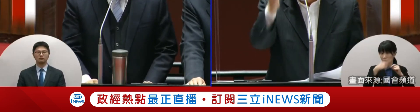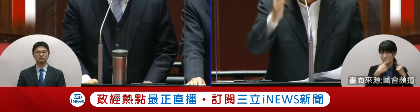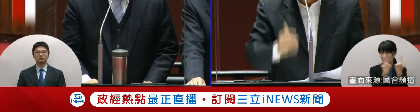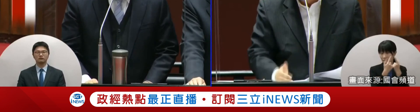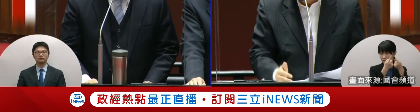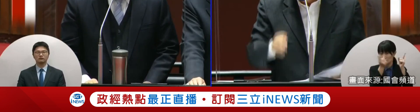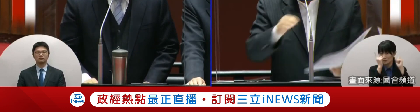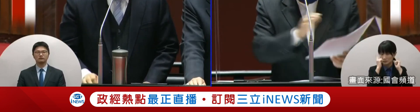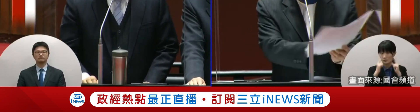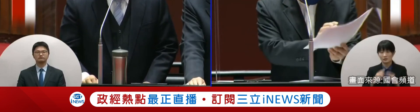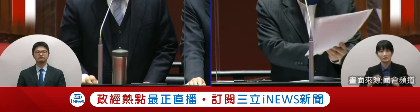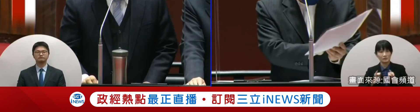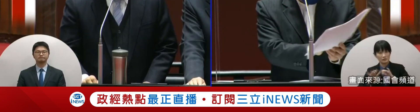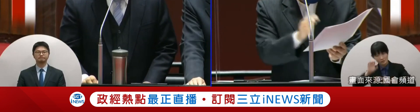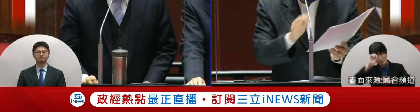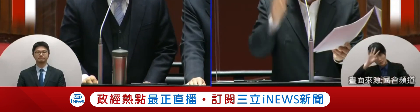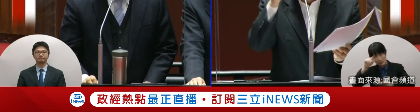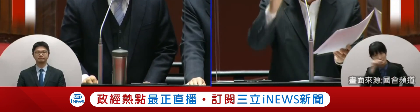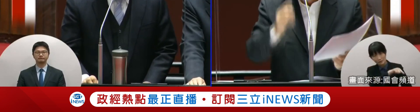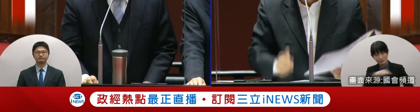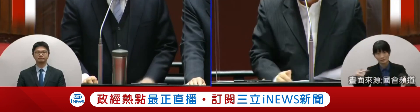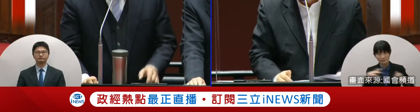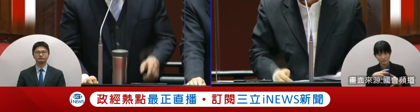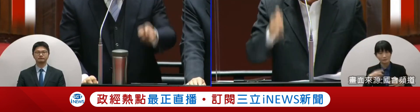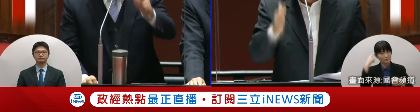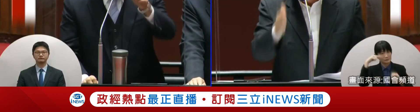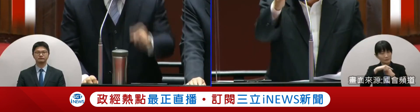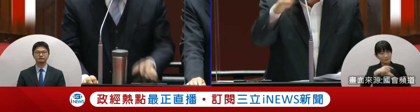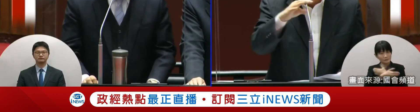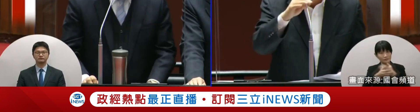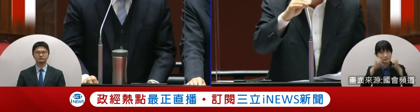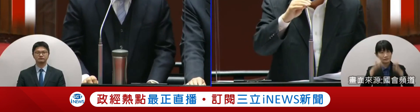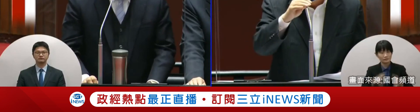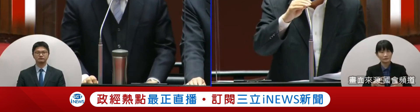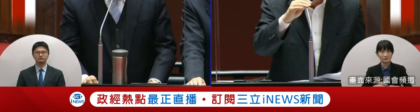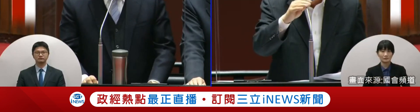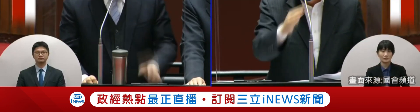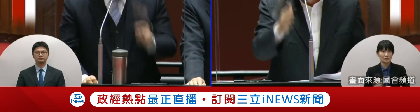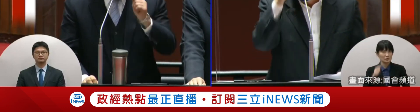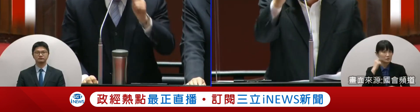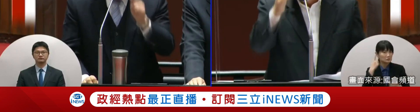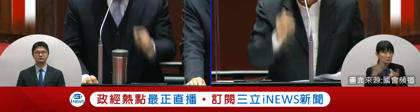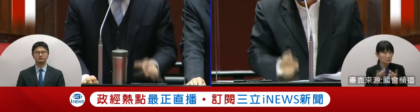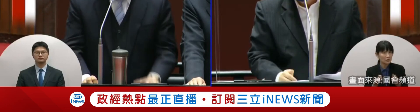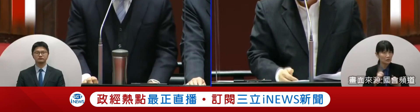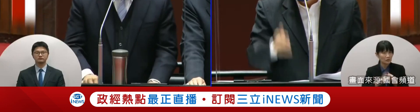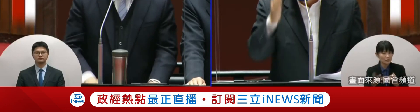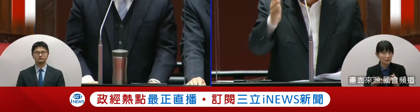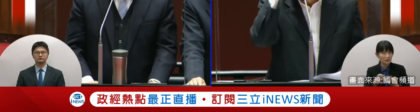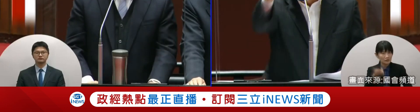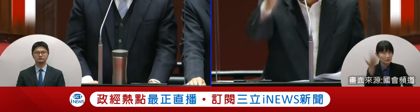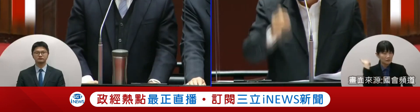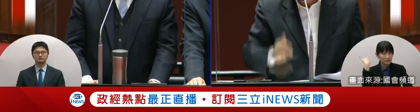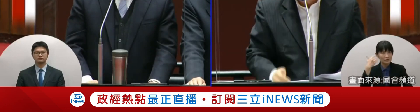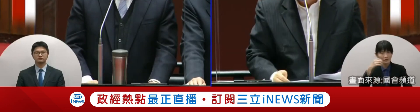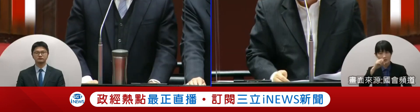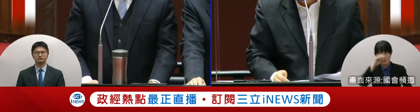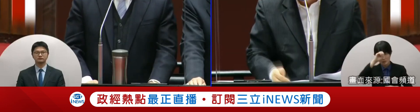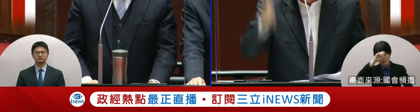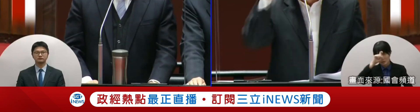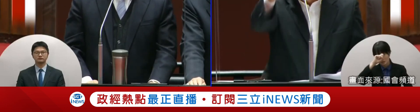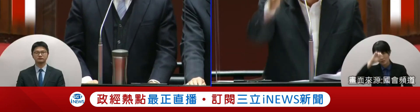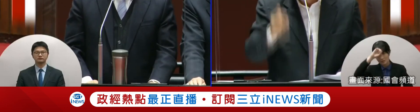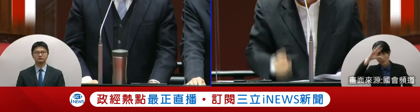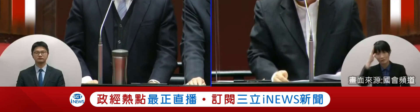党新北市党部合办这东西，直接挂名主办单位，这样子你都觉得适合吗？你以前在讲党政军退出校园的时